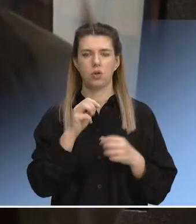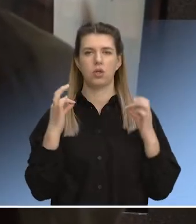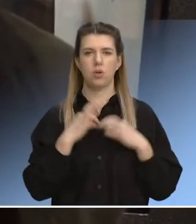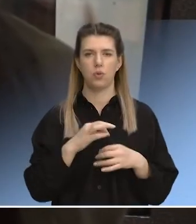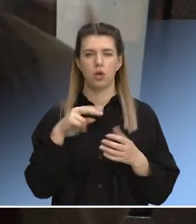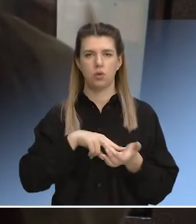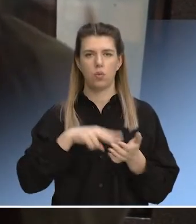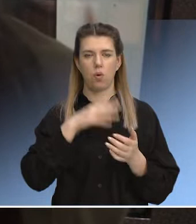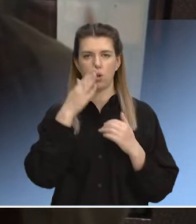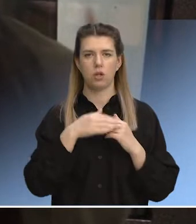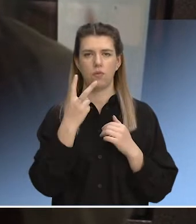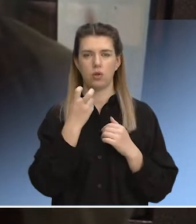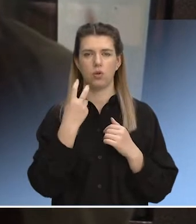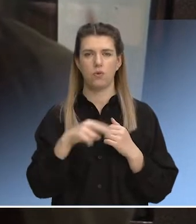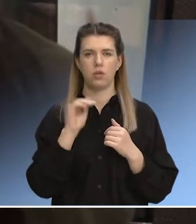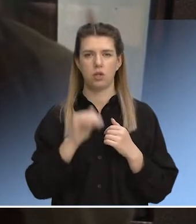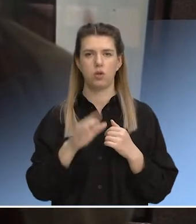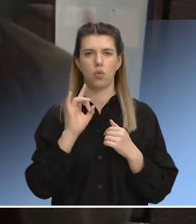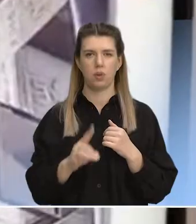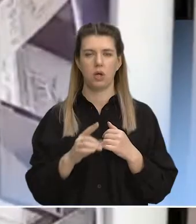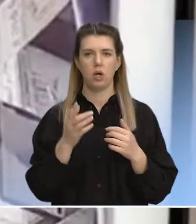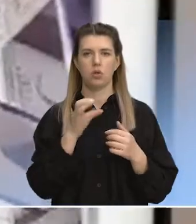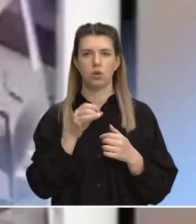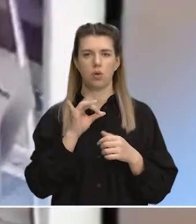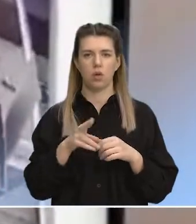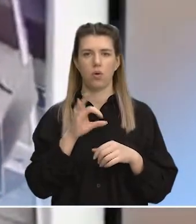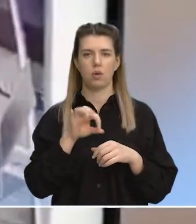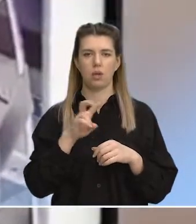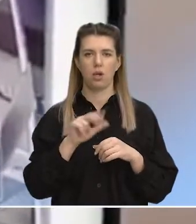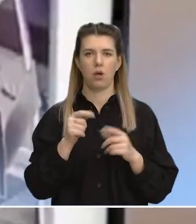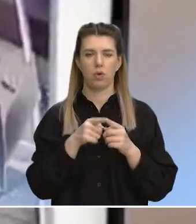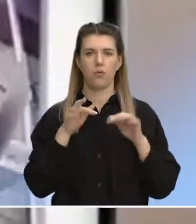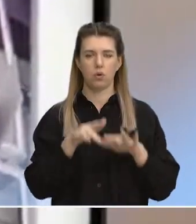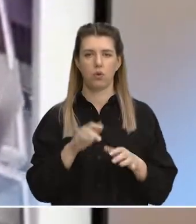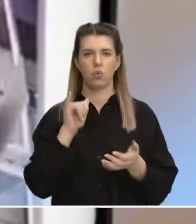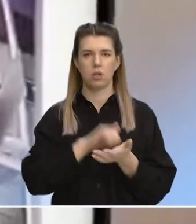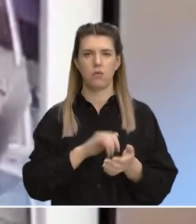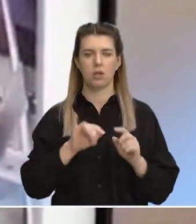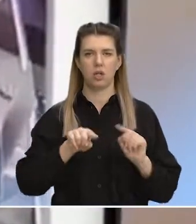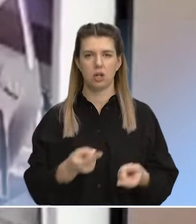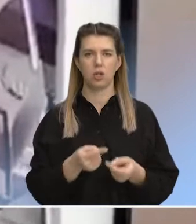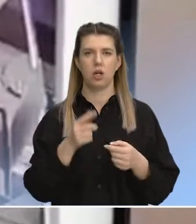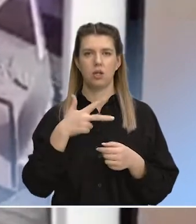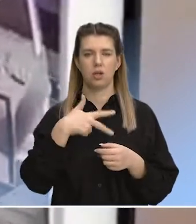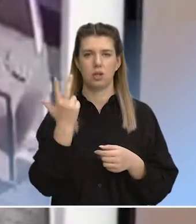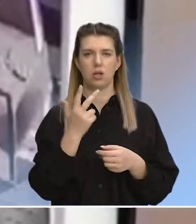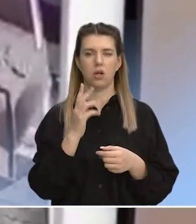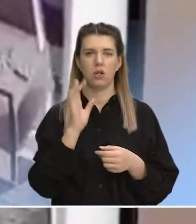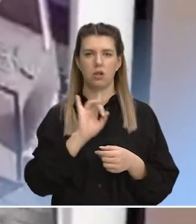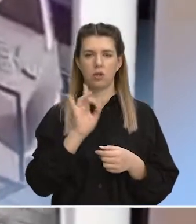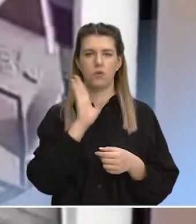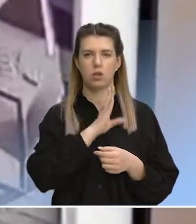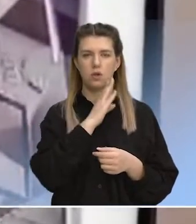золотую цепочку стоимостью около 220 тысяч рублей. Сотрудники отдела уголовного розыска установили и задержали